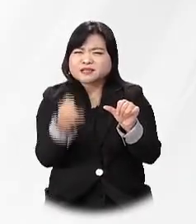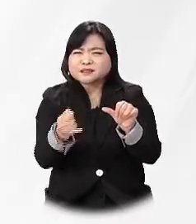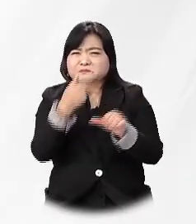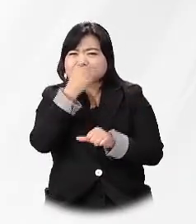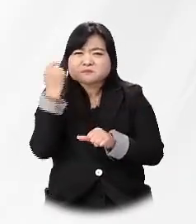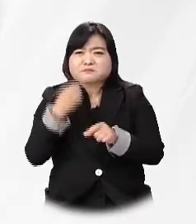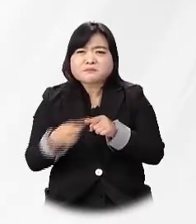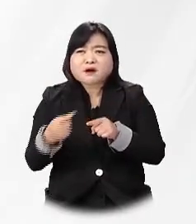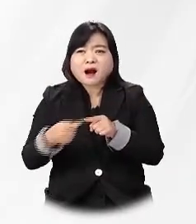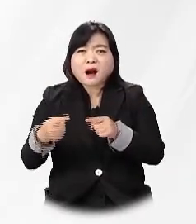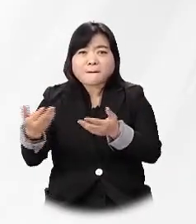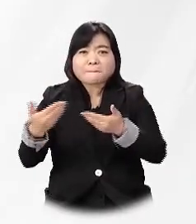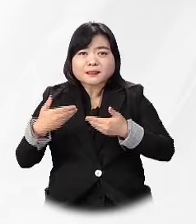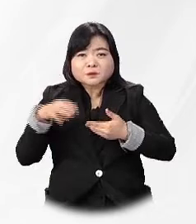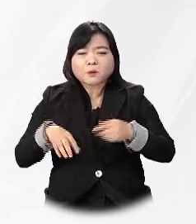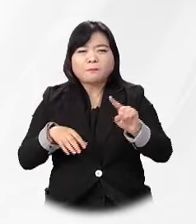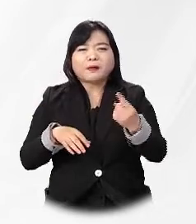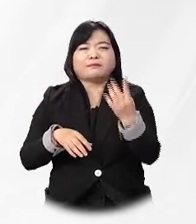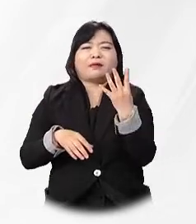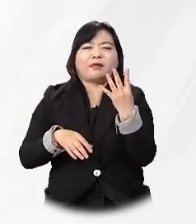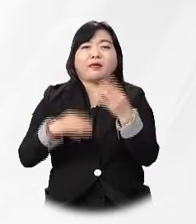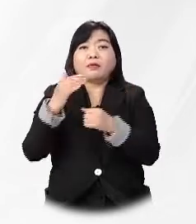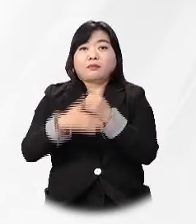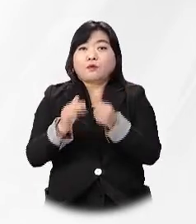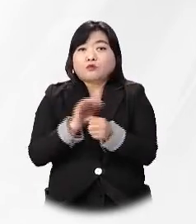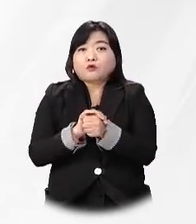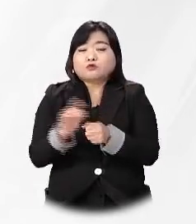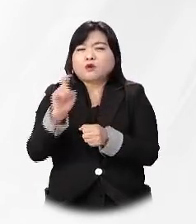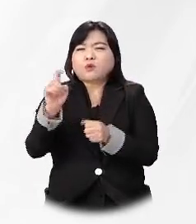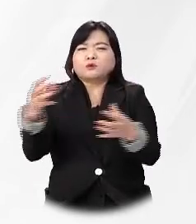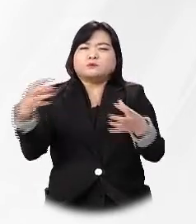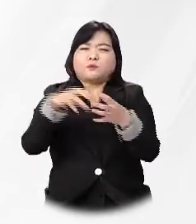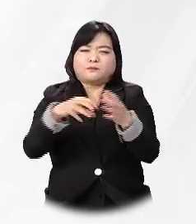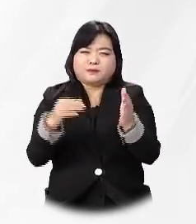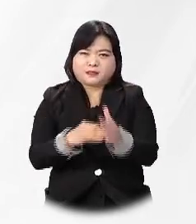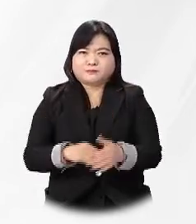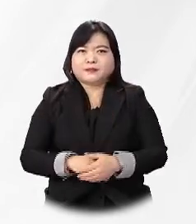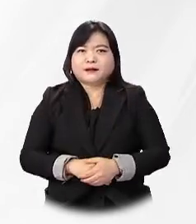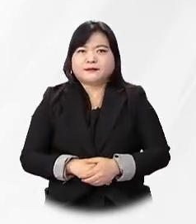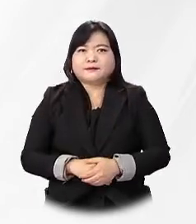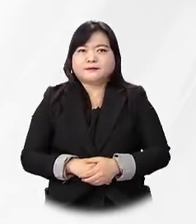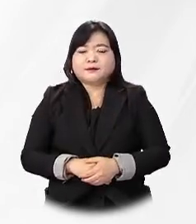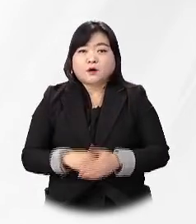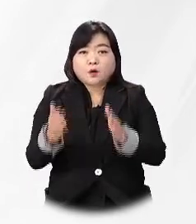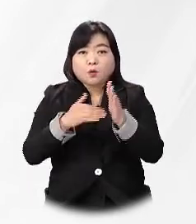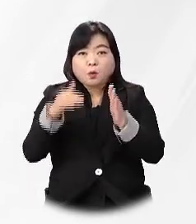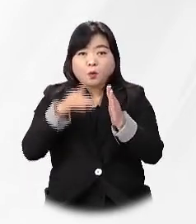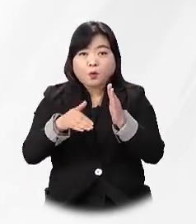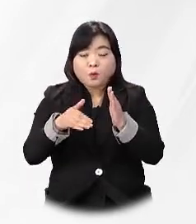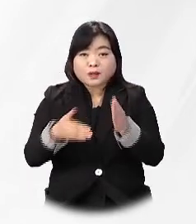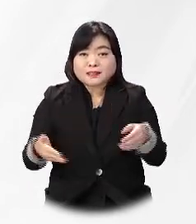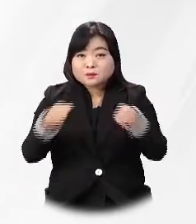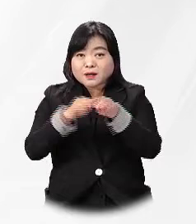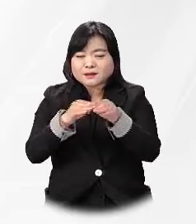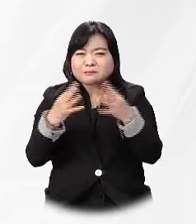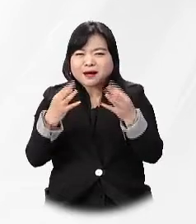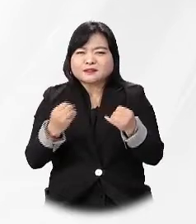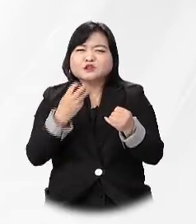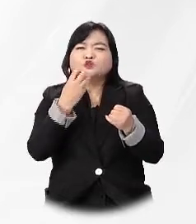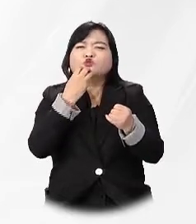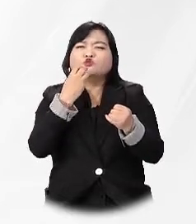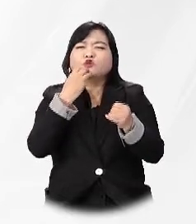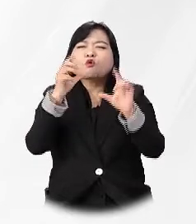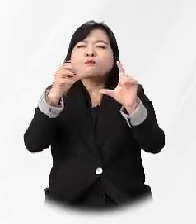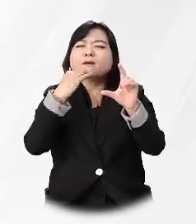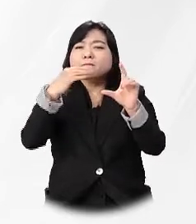미흡 평가를 받은 곳은 104개이고 대구 경북은 10곳이 포함됐습니다. 공공기관이 상대적으로 많은 수도권을